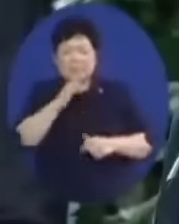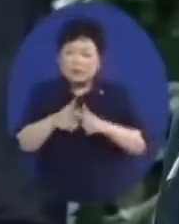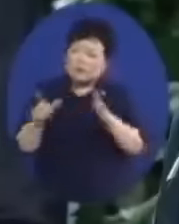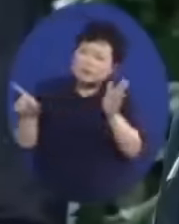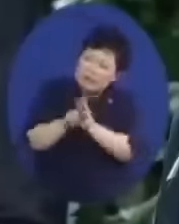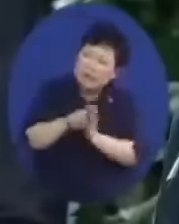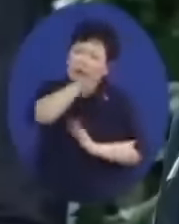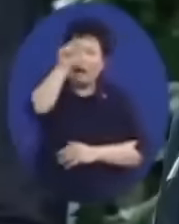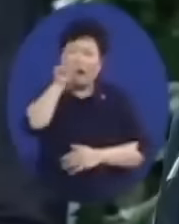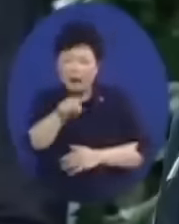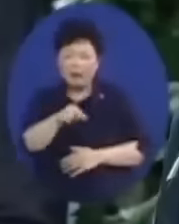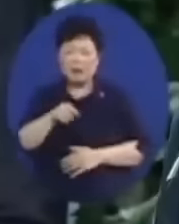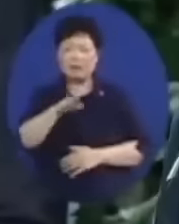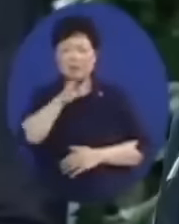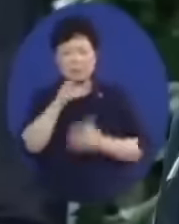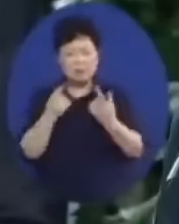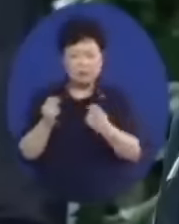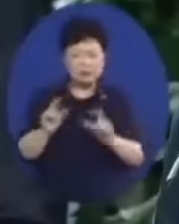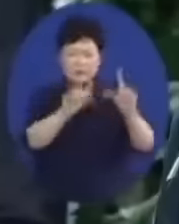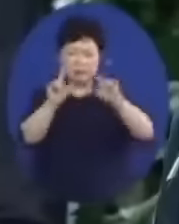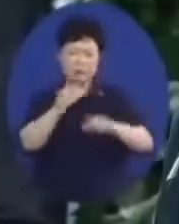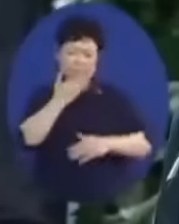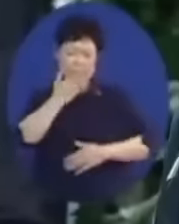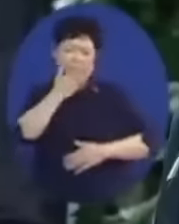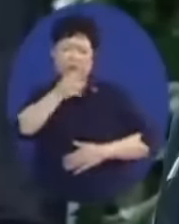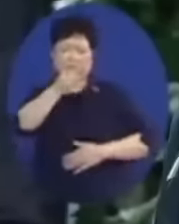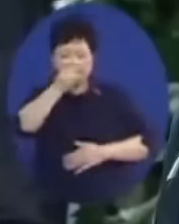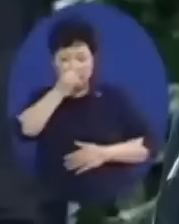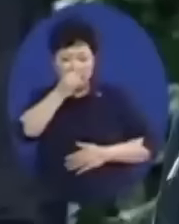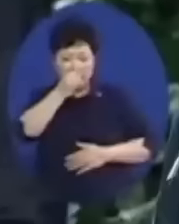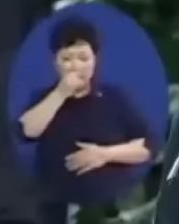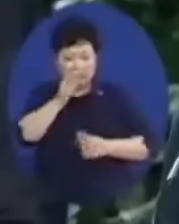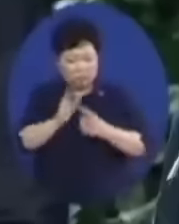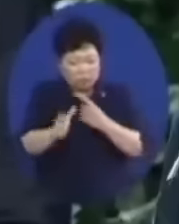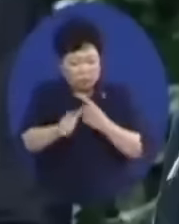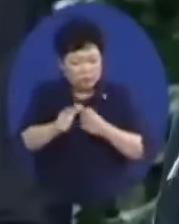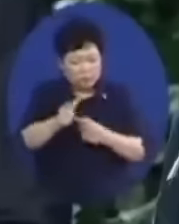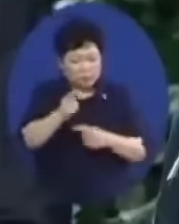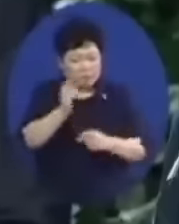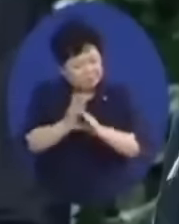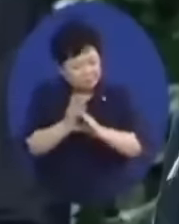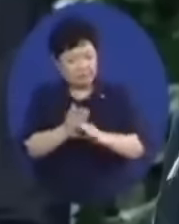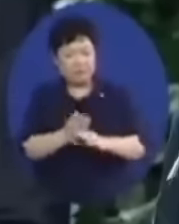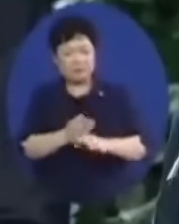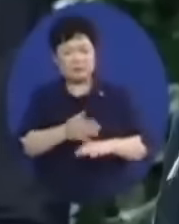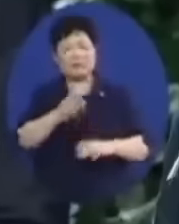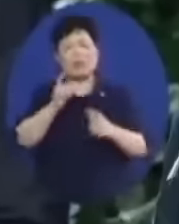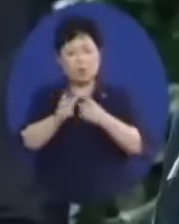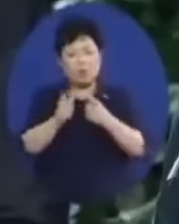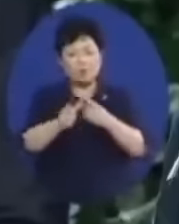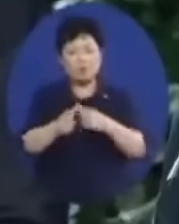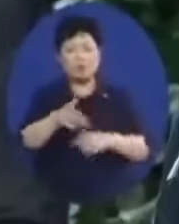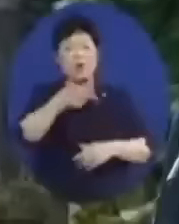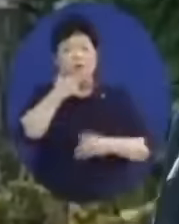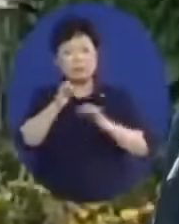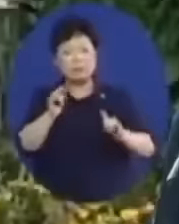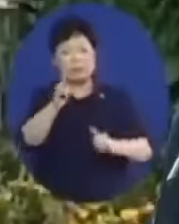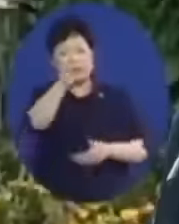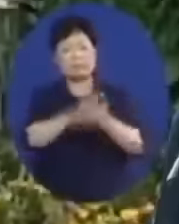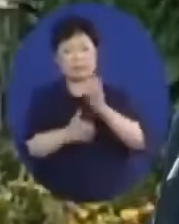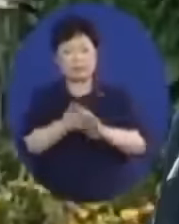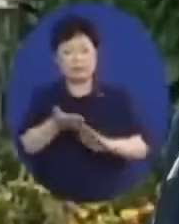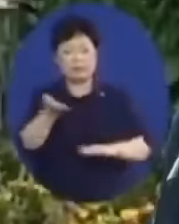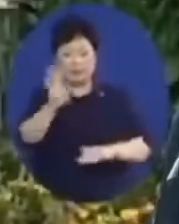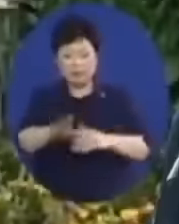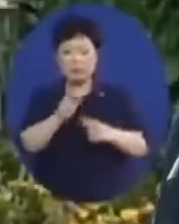사람인가, 과연 이런 생활을 할 수 있는가 고민을 하게 되는 것입니다. 그 고민을 안 하는 사람이 없습니다. 그러나